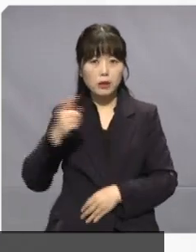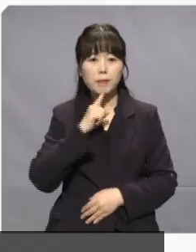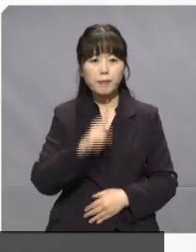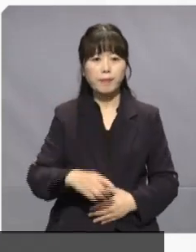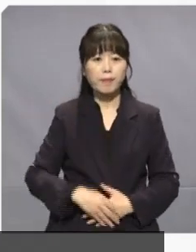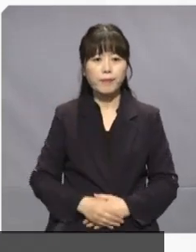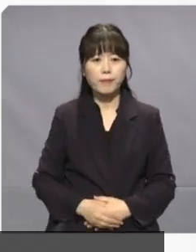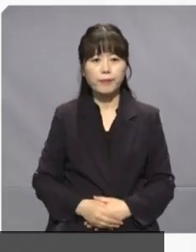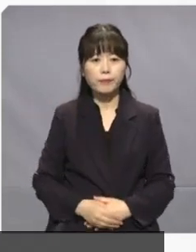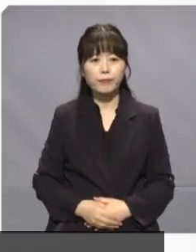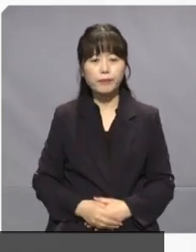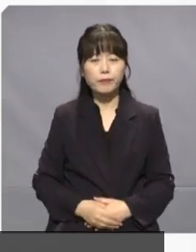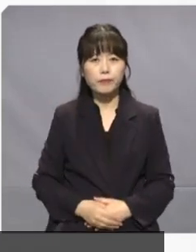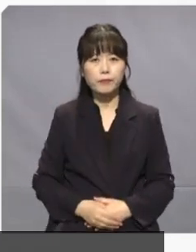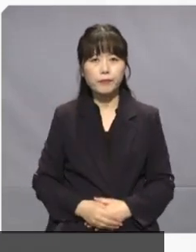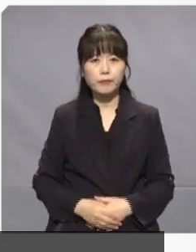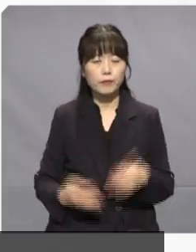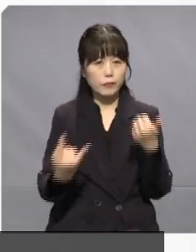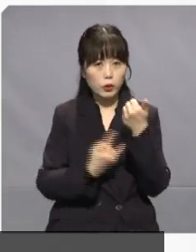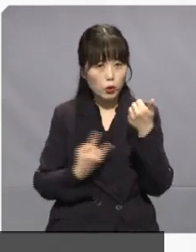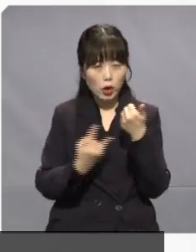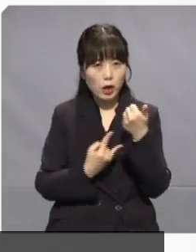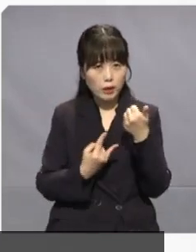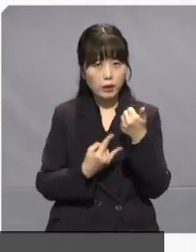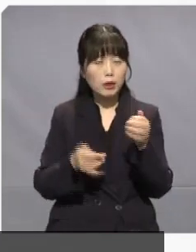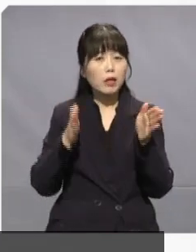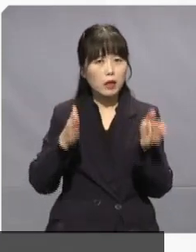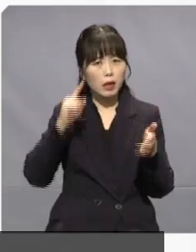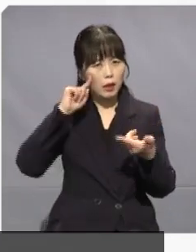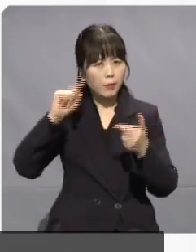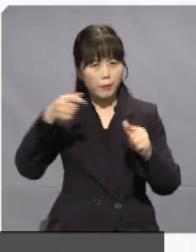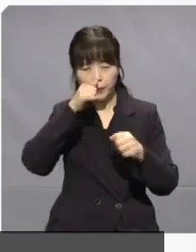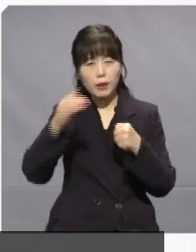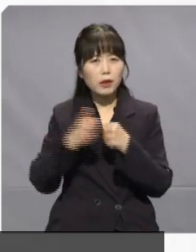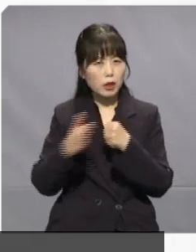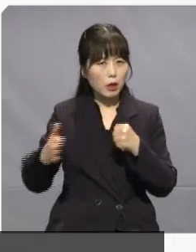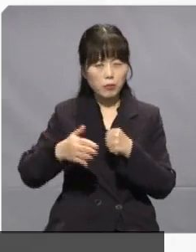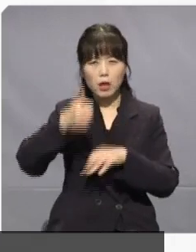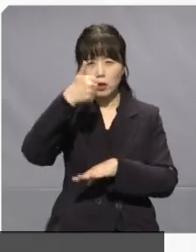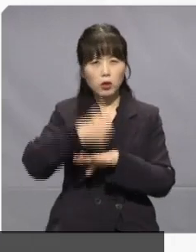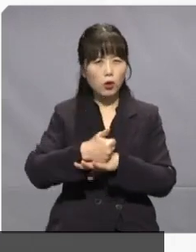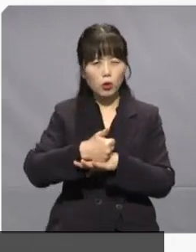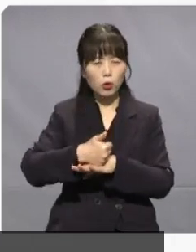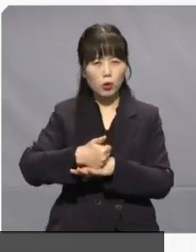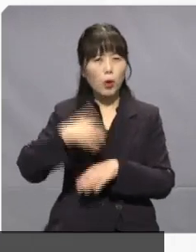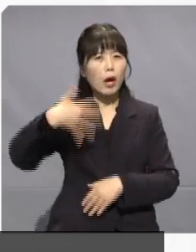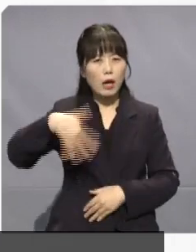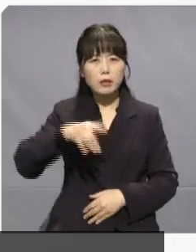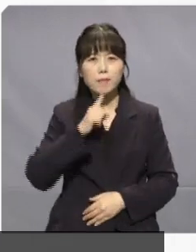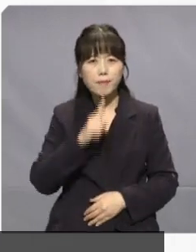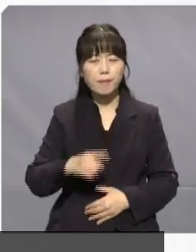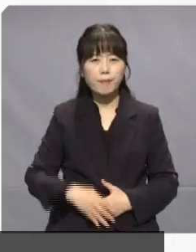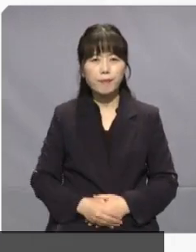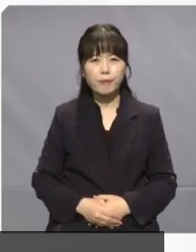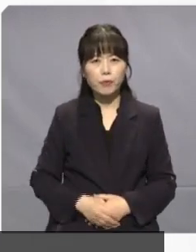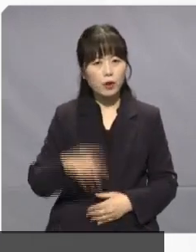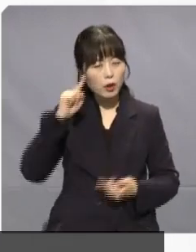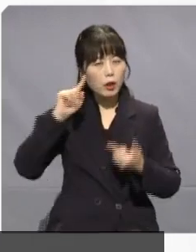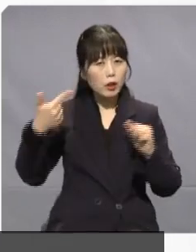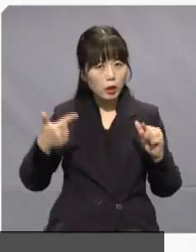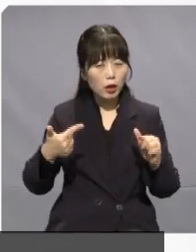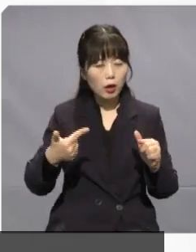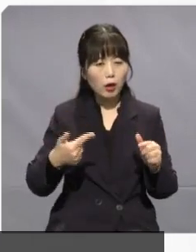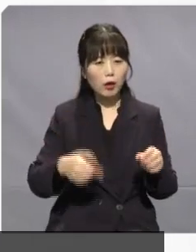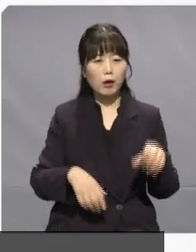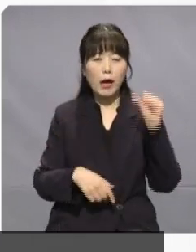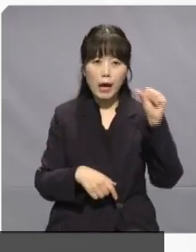자 그런데이 위원들 간에도 의견이 달라서 좀 결론이 안 났다는 건데 어떤 의견들이 있는지